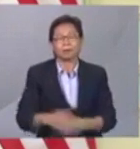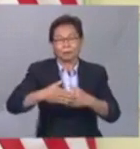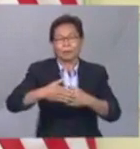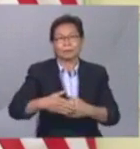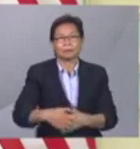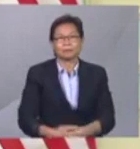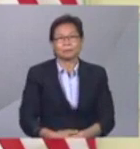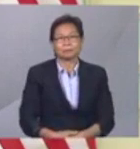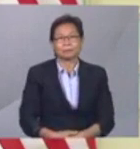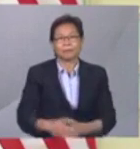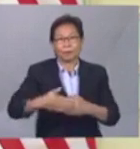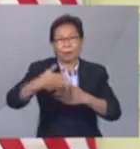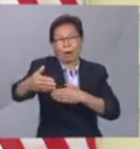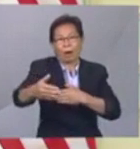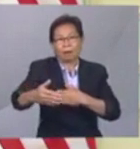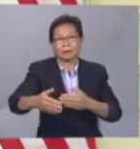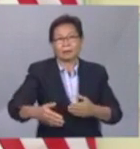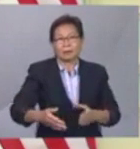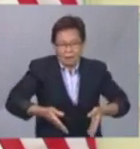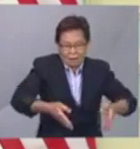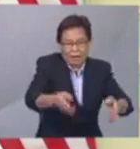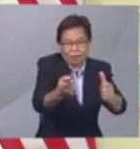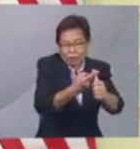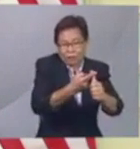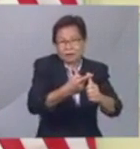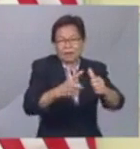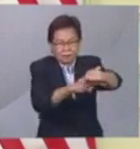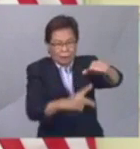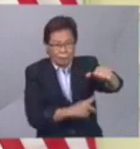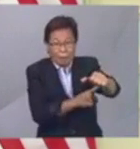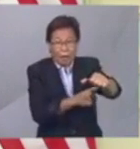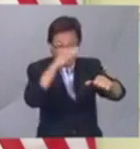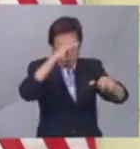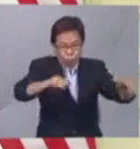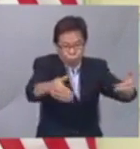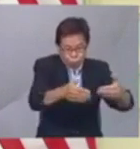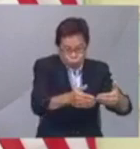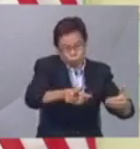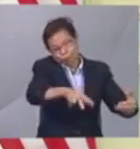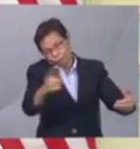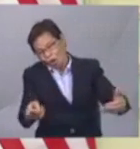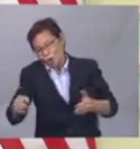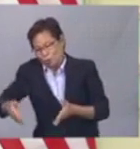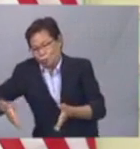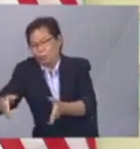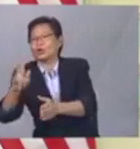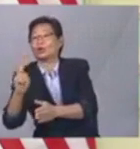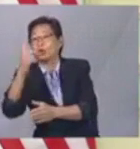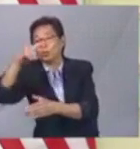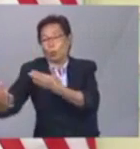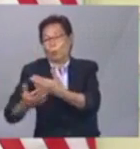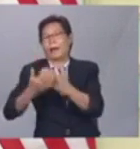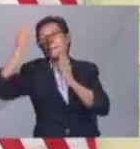pusat di link pertama ataupun di Tambak Johor ditutup, mereka boleh menggunakan link kedua untuk